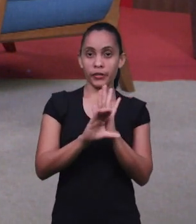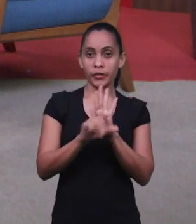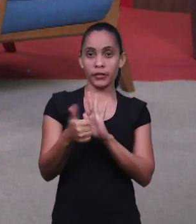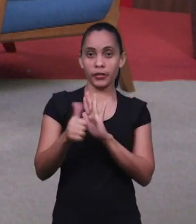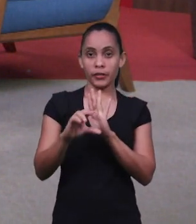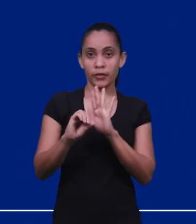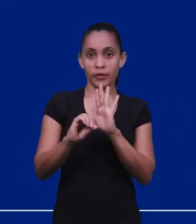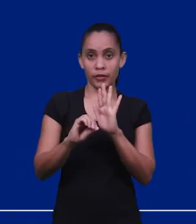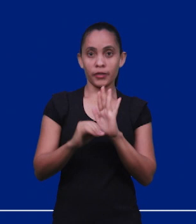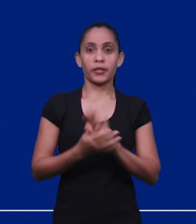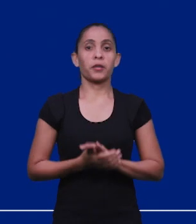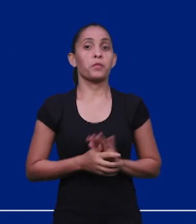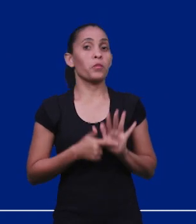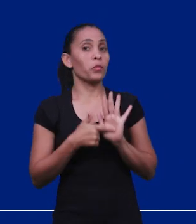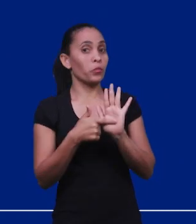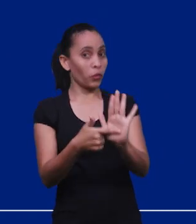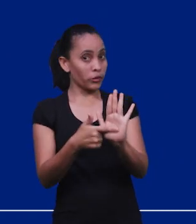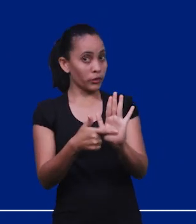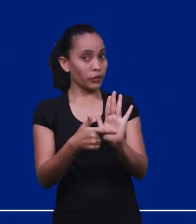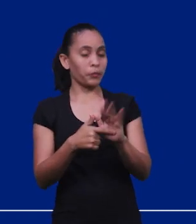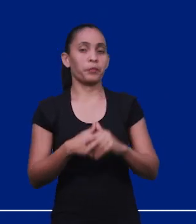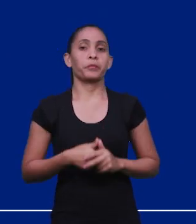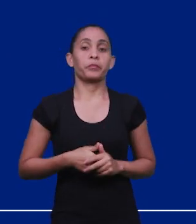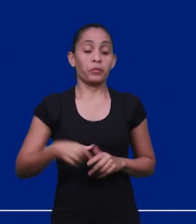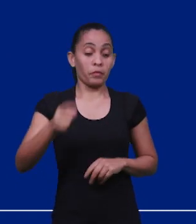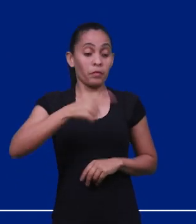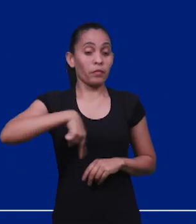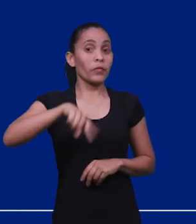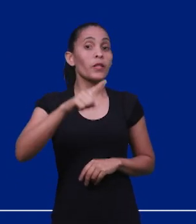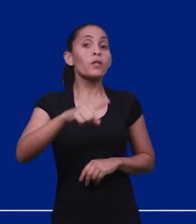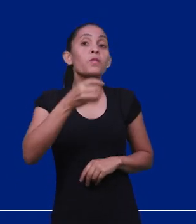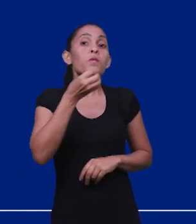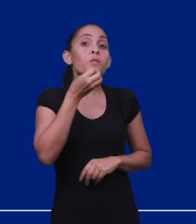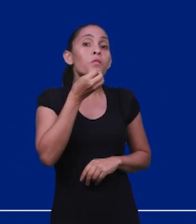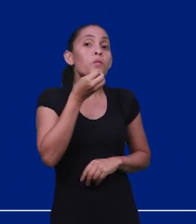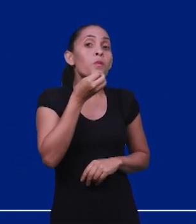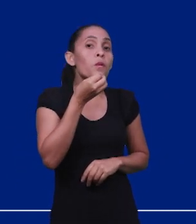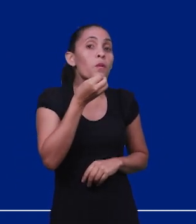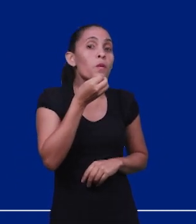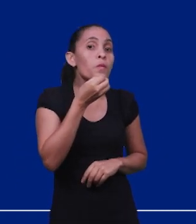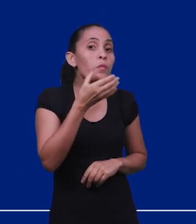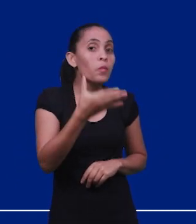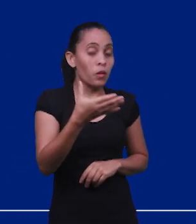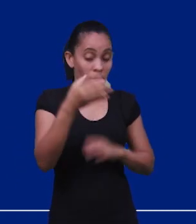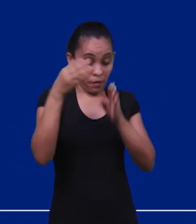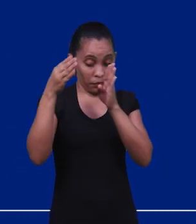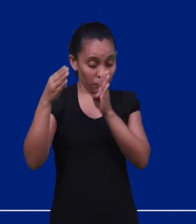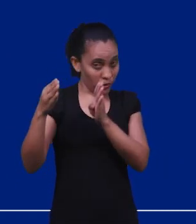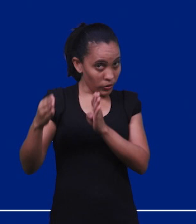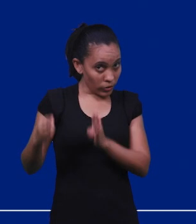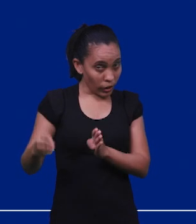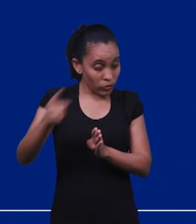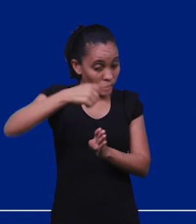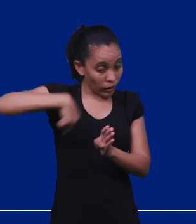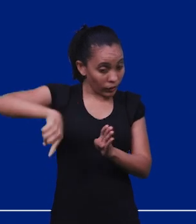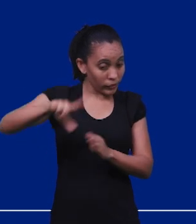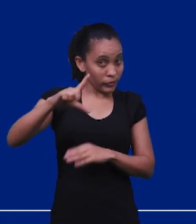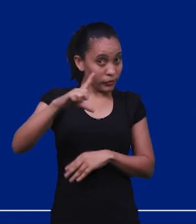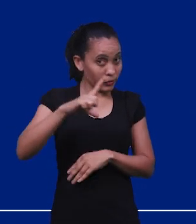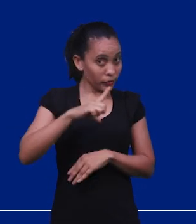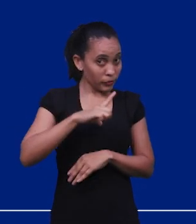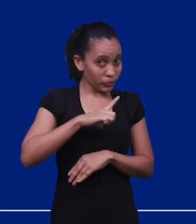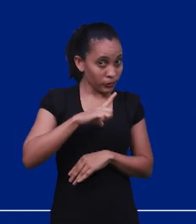Tite 2,10 qui dit en ne commettant pas de fraude, mais en montrant la